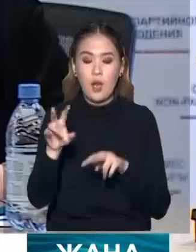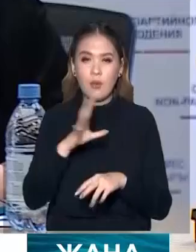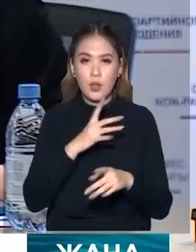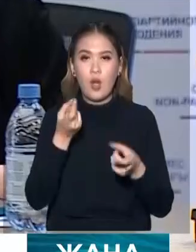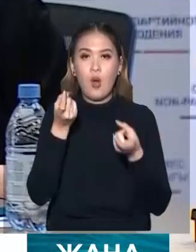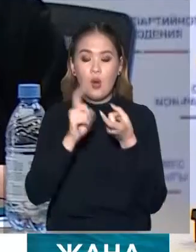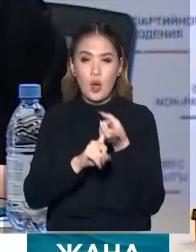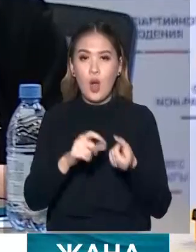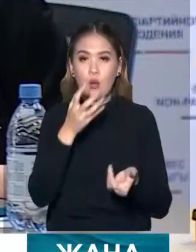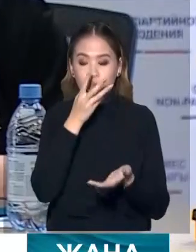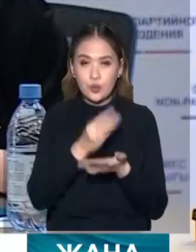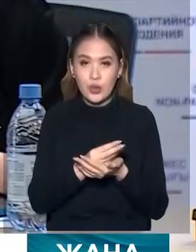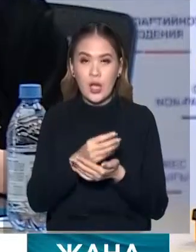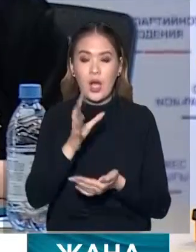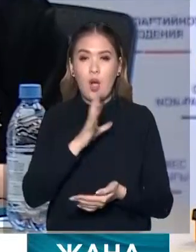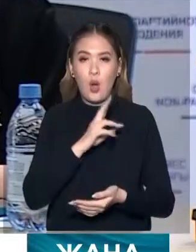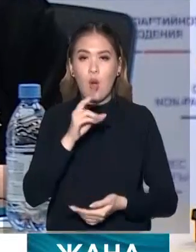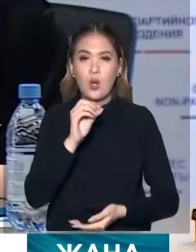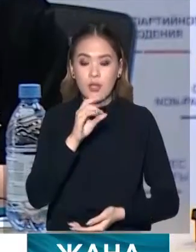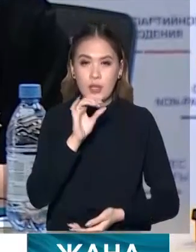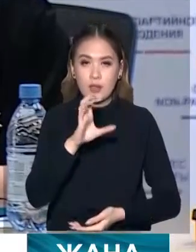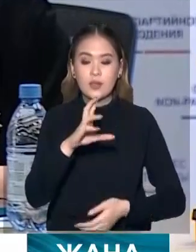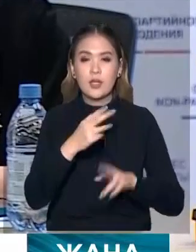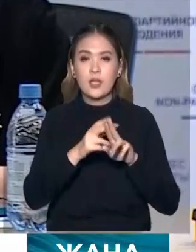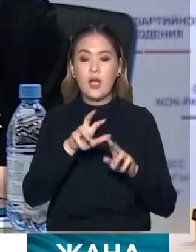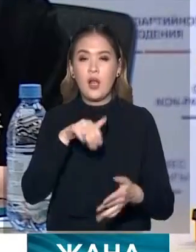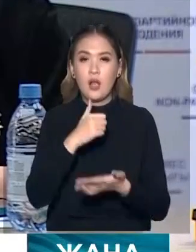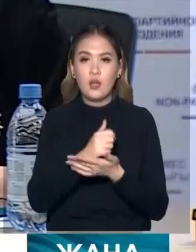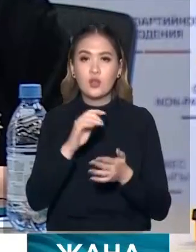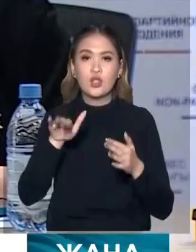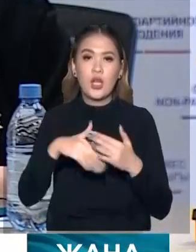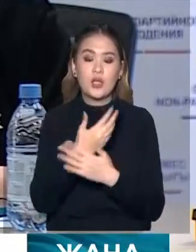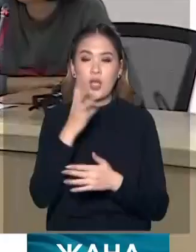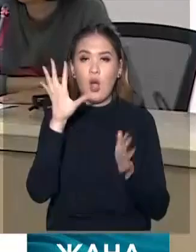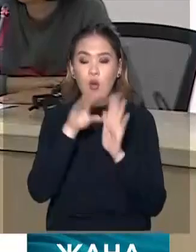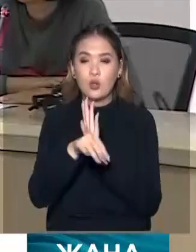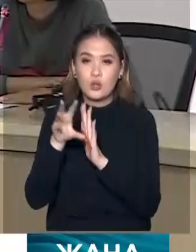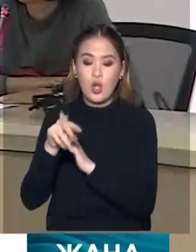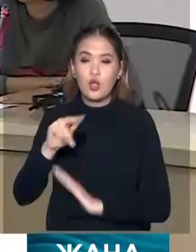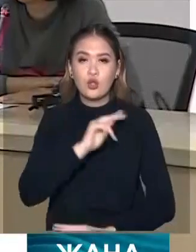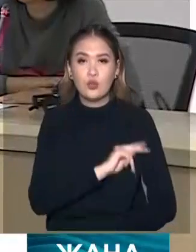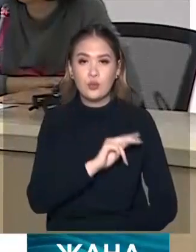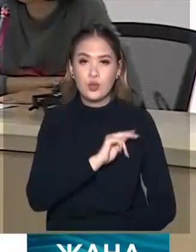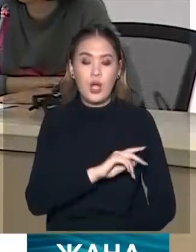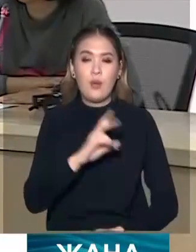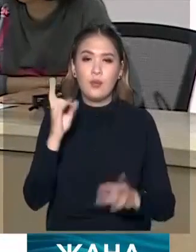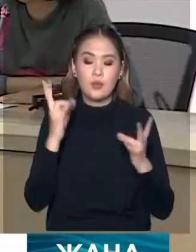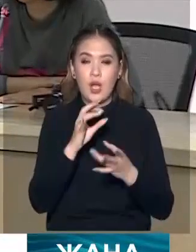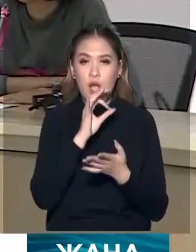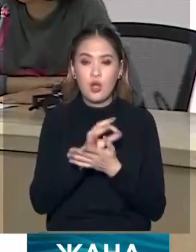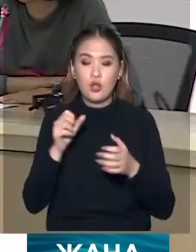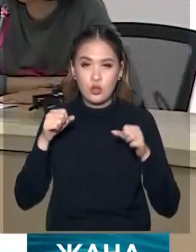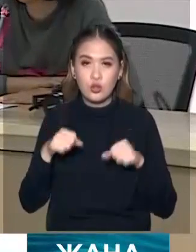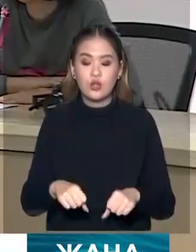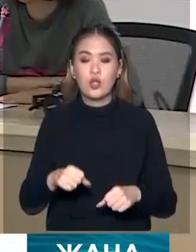олар өздерінің әдеп кодексін түзді. Басты мақсат жаңадан қосылғандарға осы қоғамдық жұмыстың міндеті мен мақсатын құқығы мен